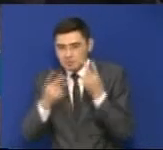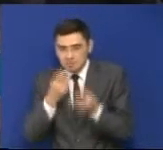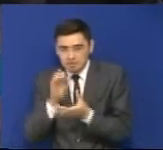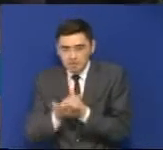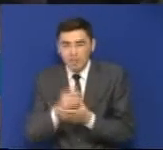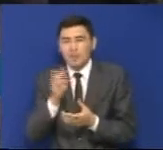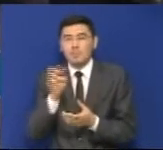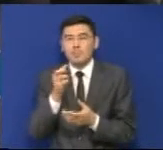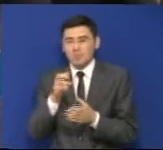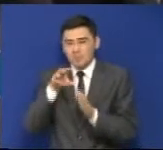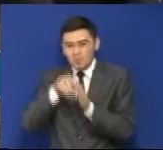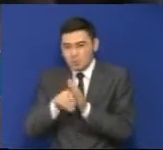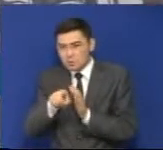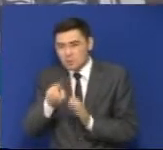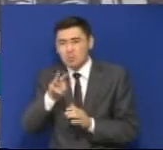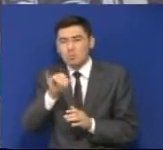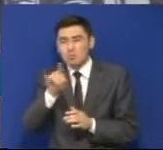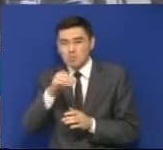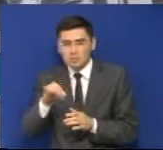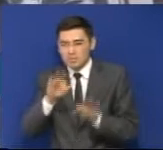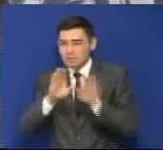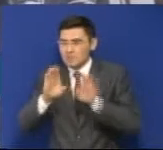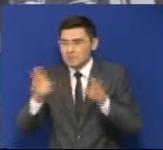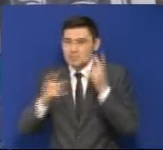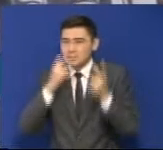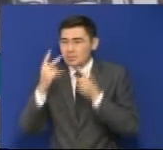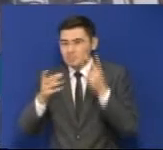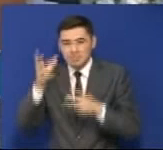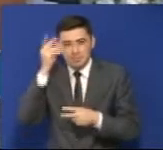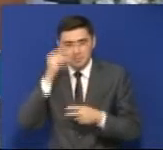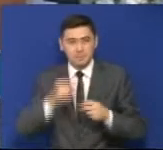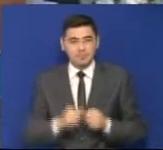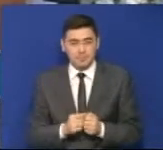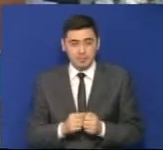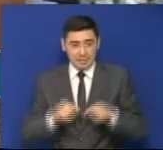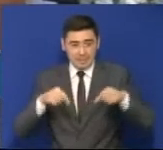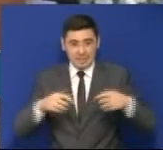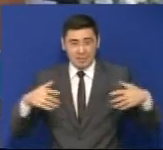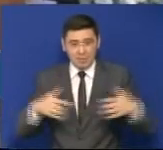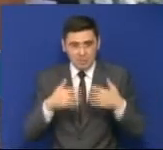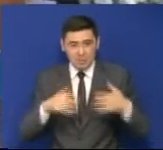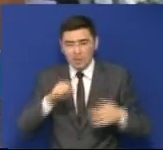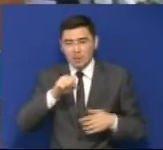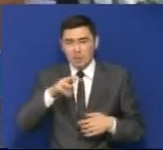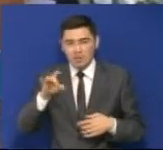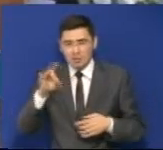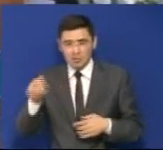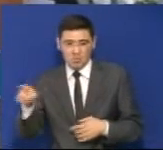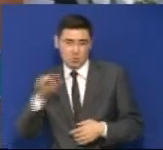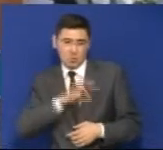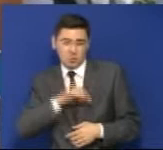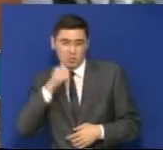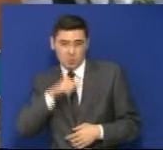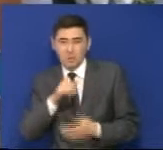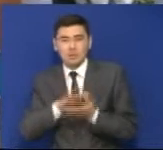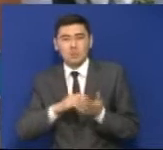мұражайдағы жәдігерлерді көрді. Бұл састырнайды әнатасы әміре пайдаланған. Кейінен досы Майданға сыйға ретінде